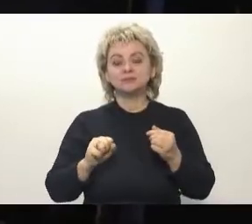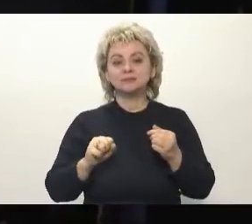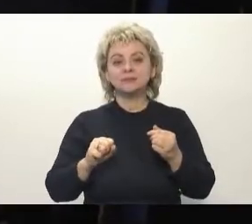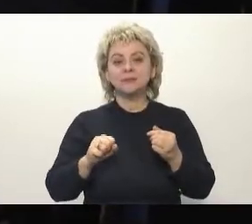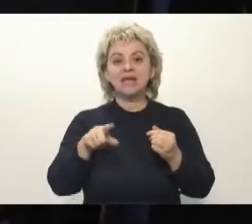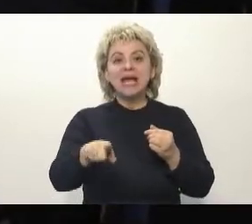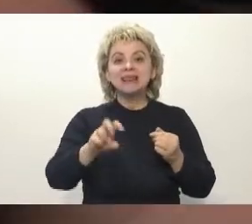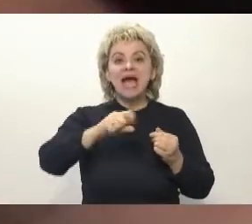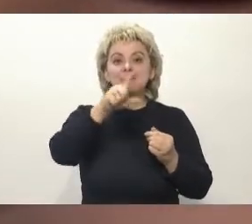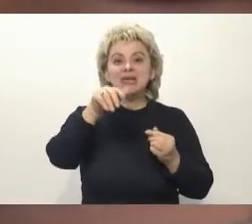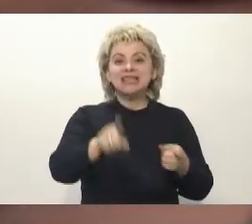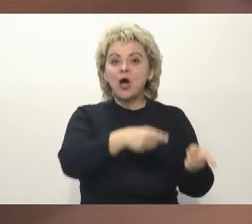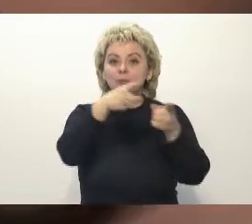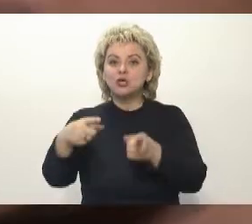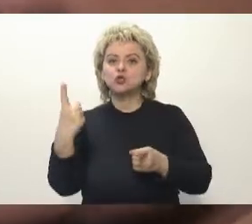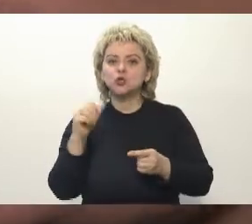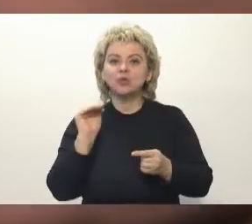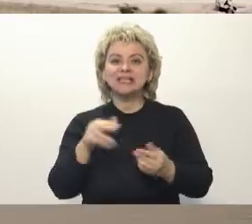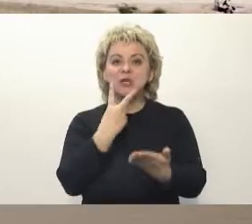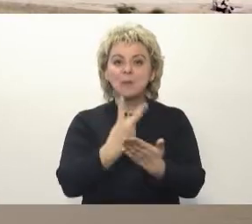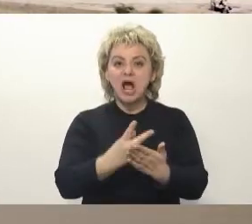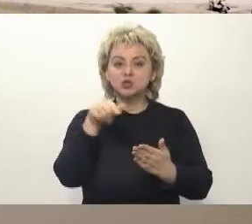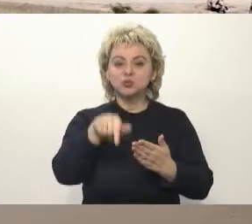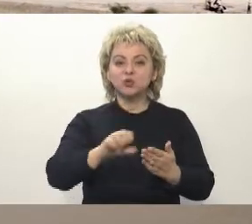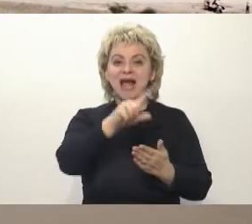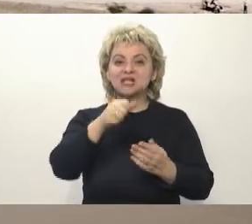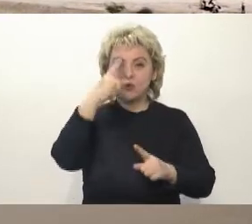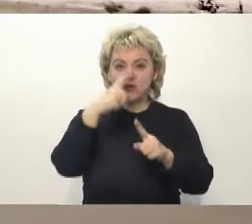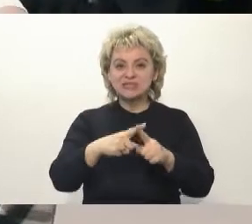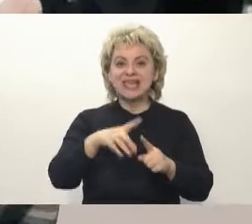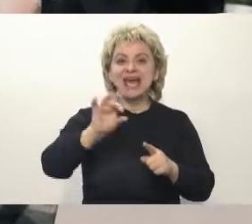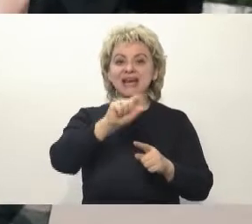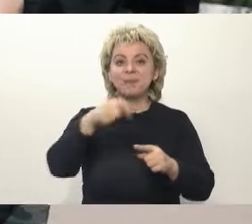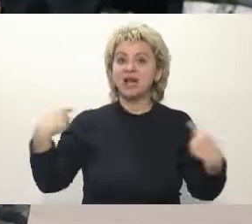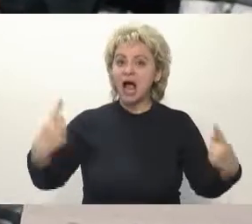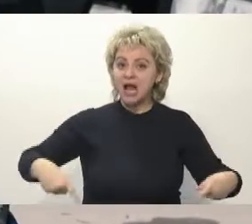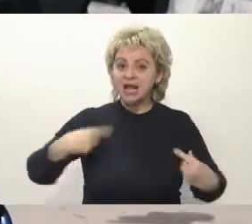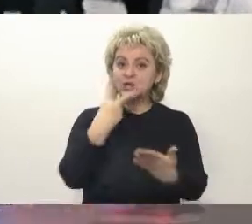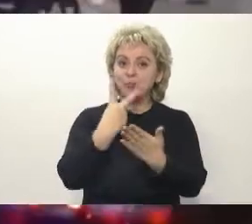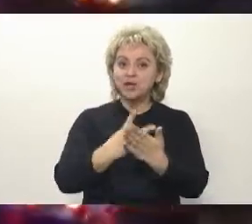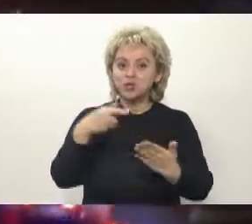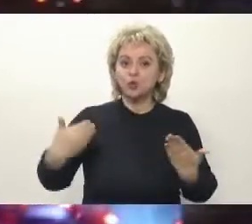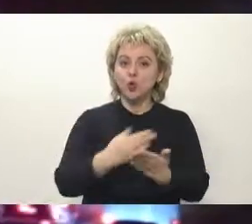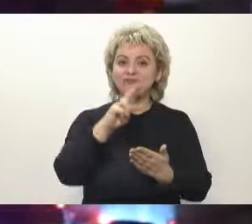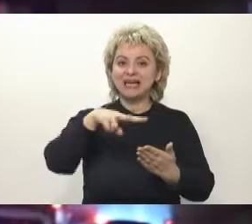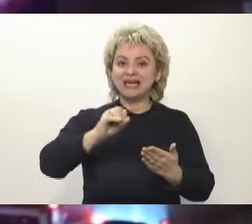На битах перевалили за 100 тысяч просмотров. Азовские братья, рэперы-колясочники, представили новый